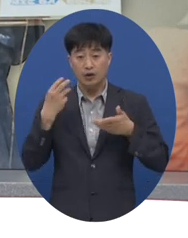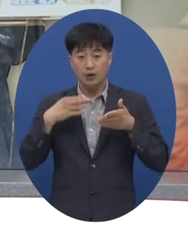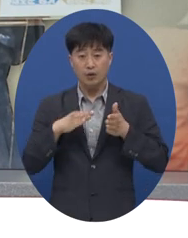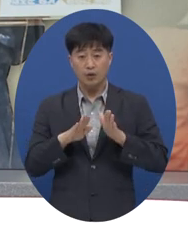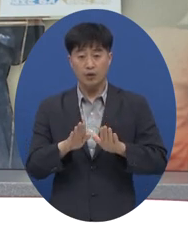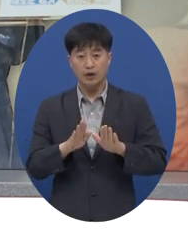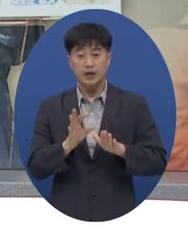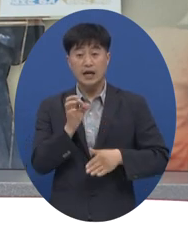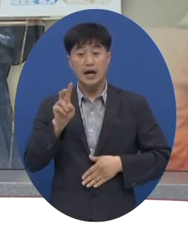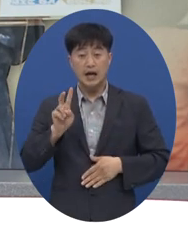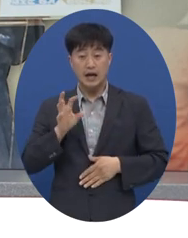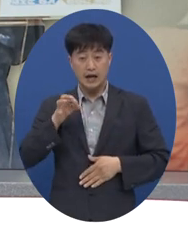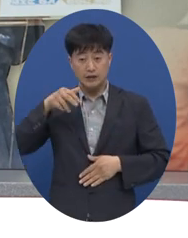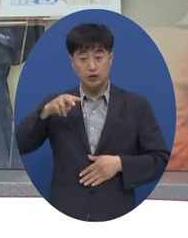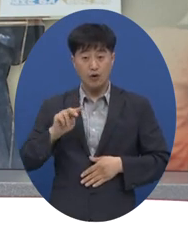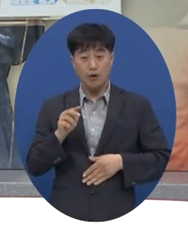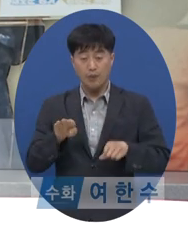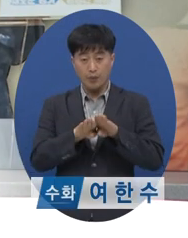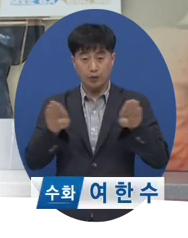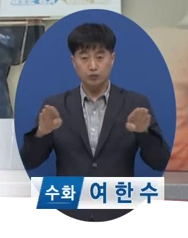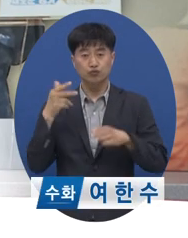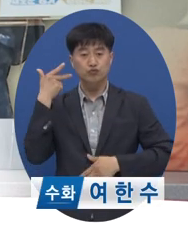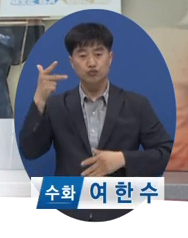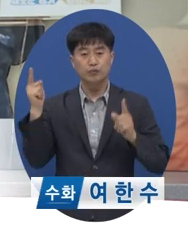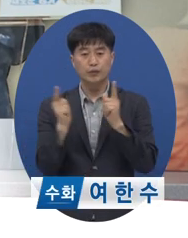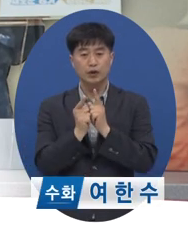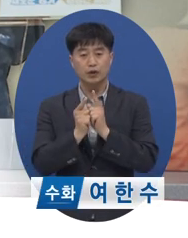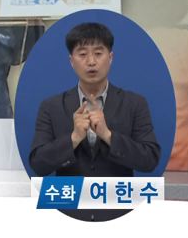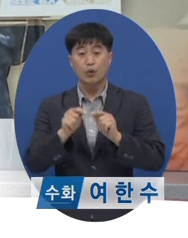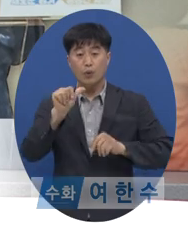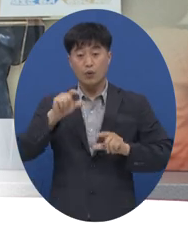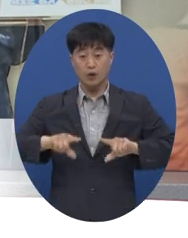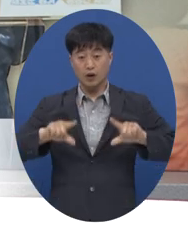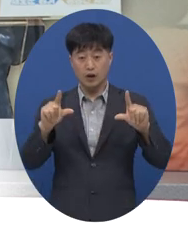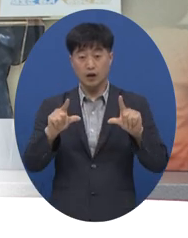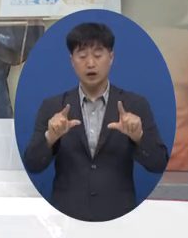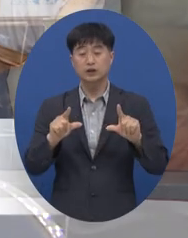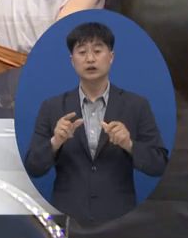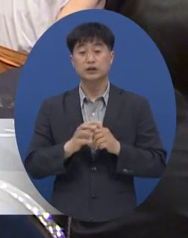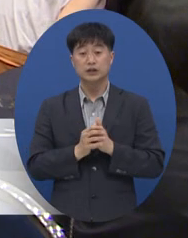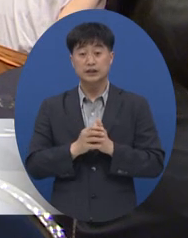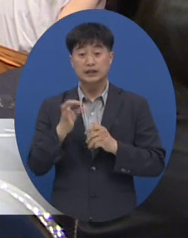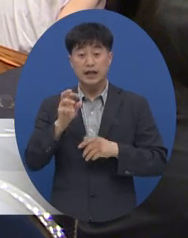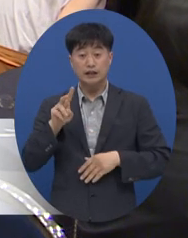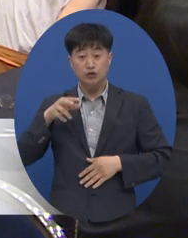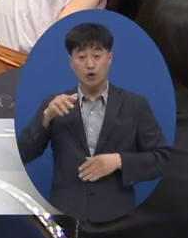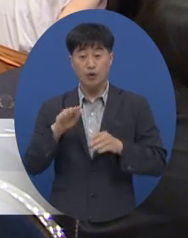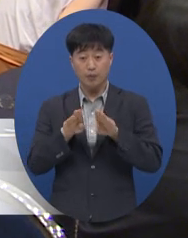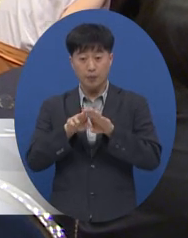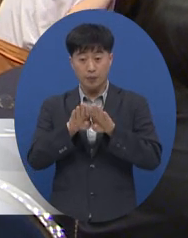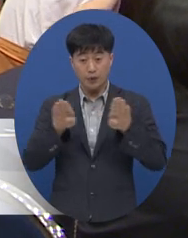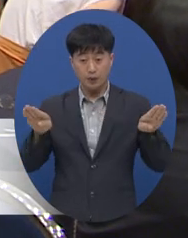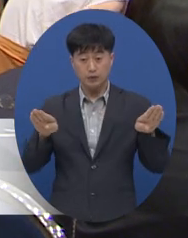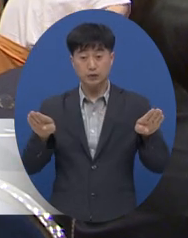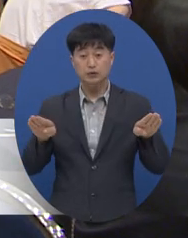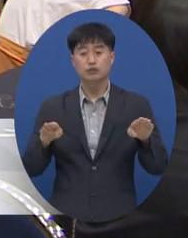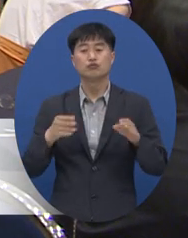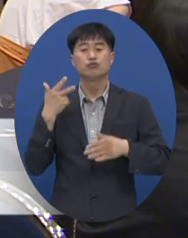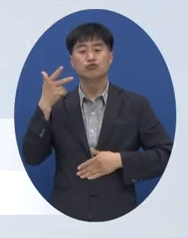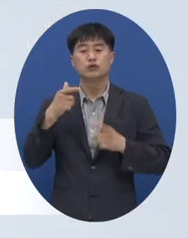경기도가 양성평등 주간을 맞아 5일 경기도 경제 과학 진흥원 1층 광교 홀에서 양성평등 주간 기념식을